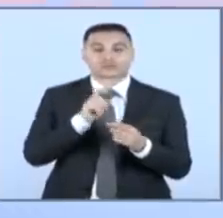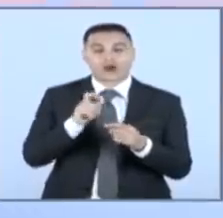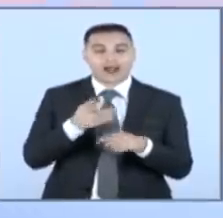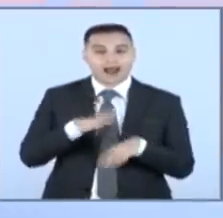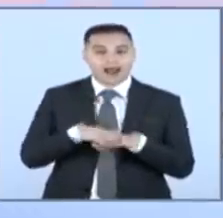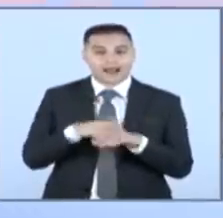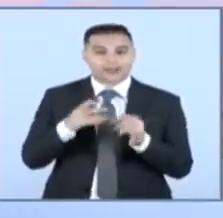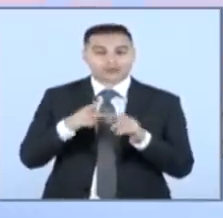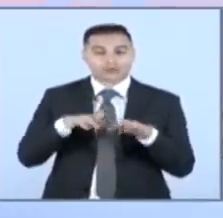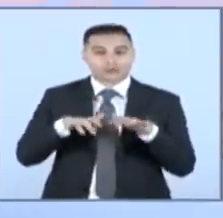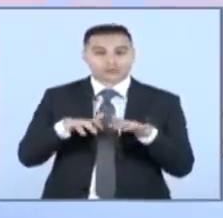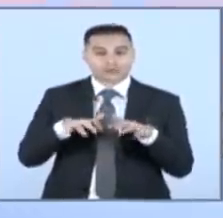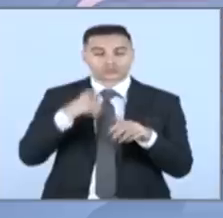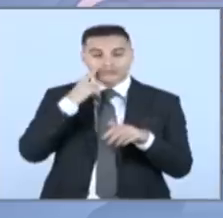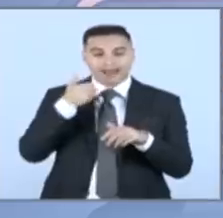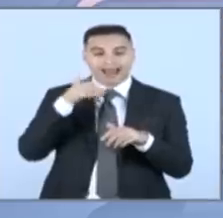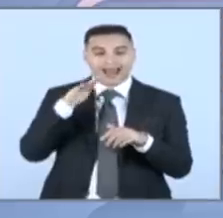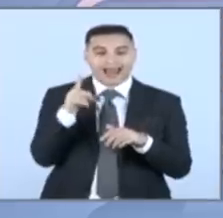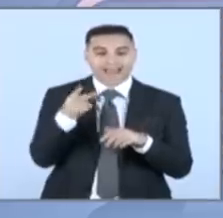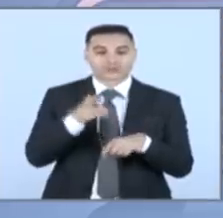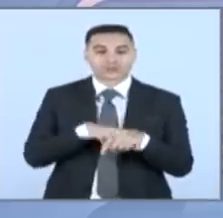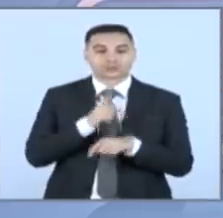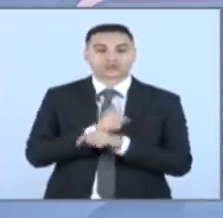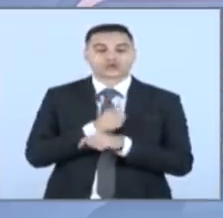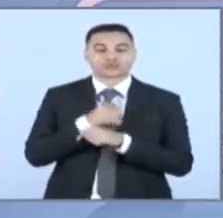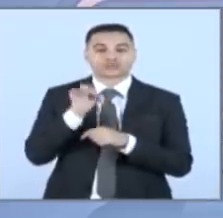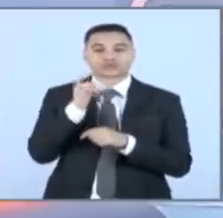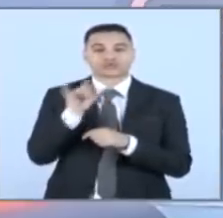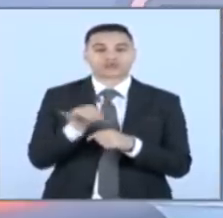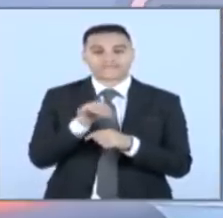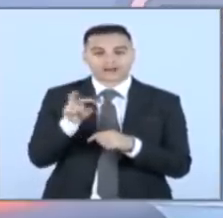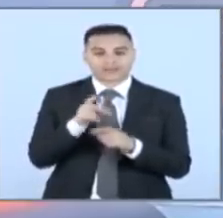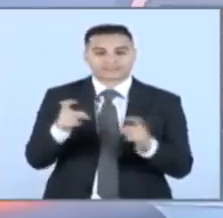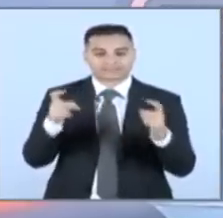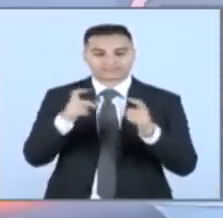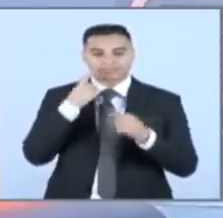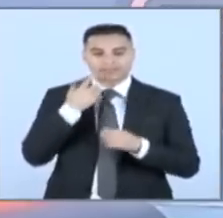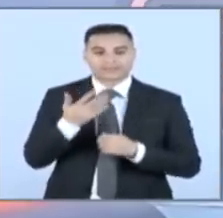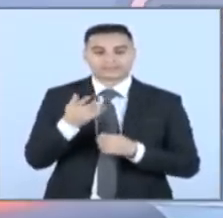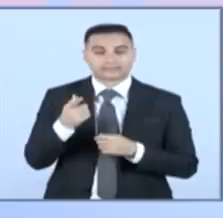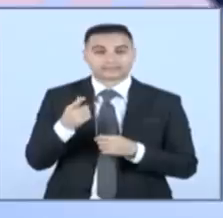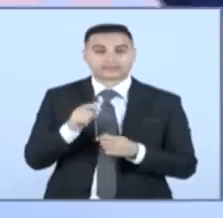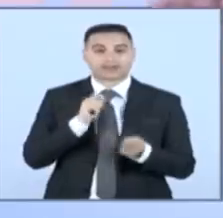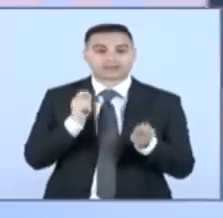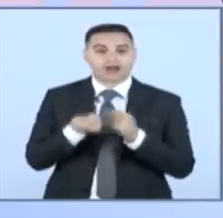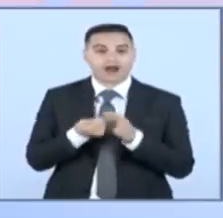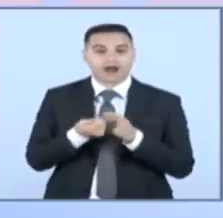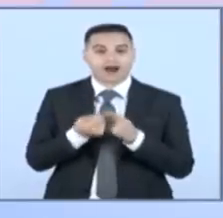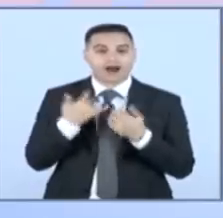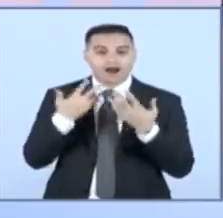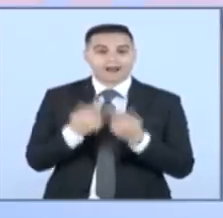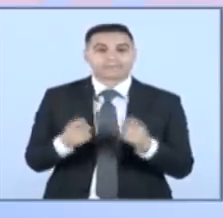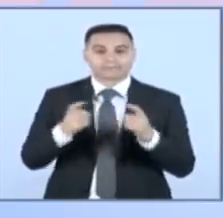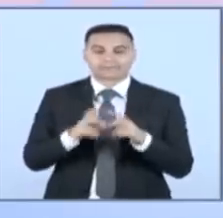في التكنولوجيا آسر وأستاذ مصطفى. أستاذ مصطفى وآسر دول غيروا كل